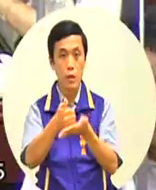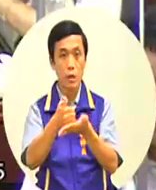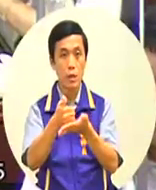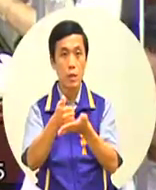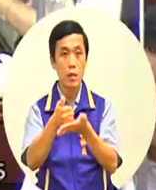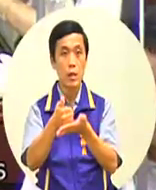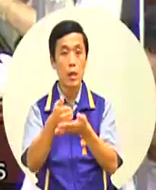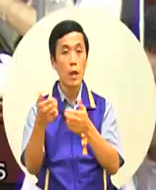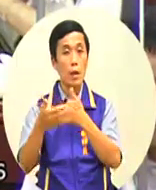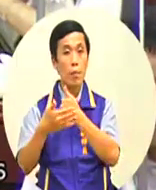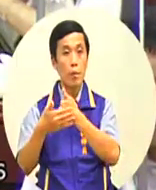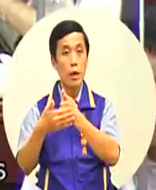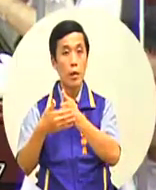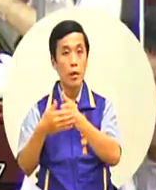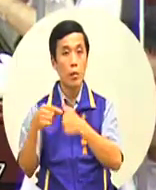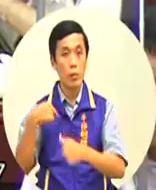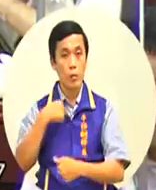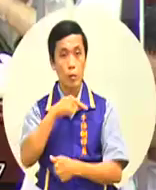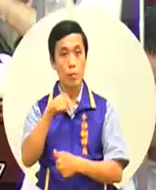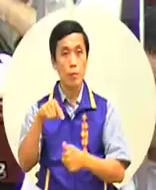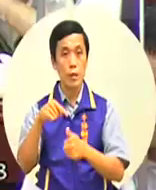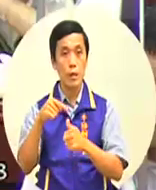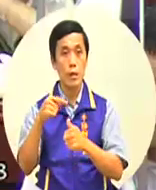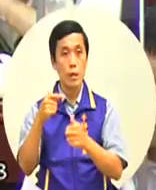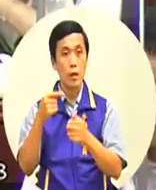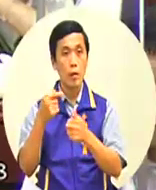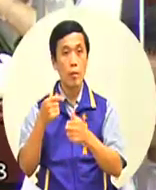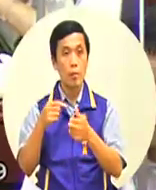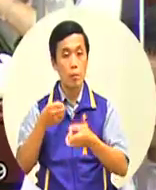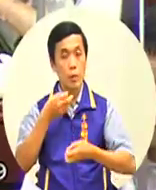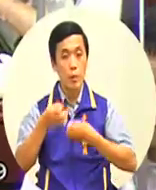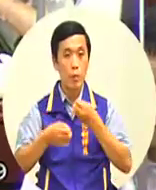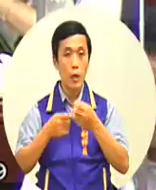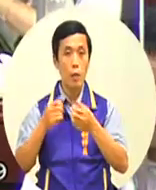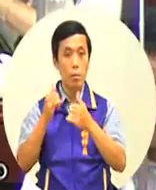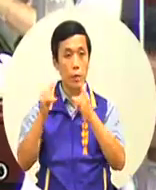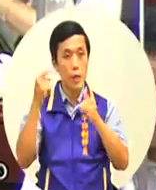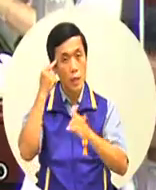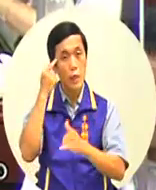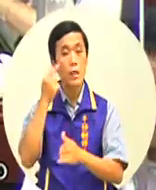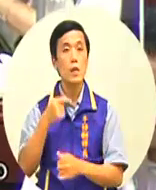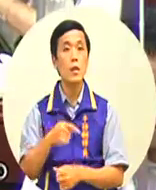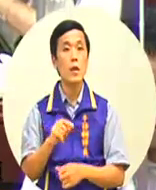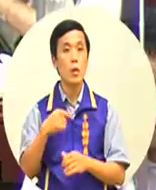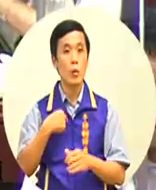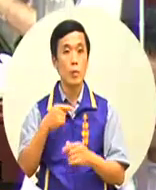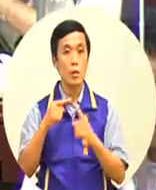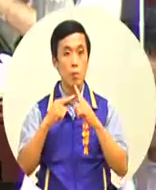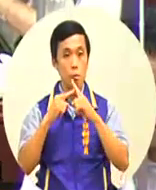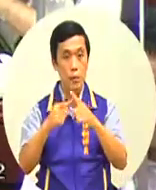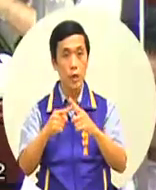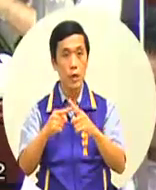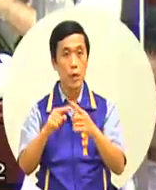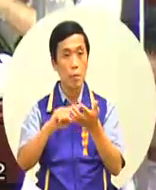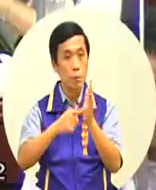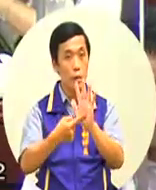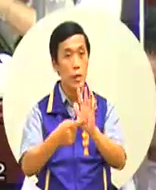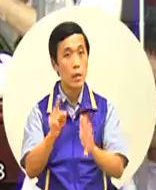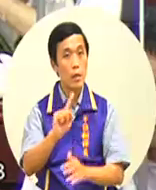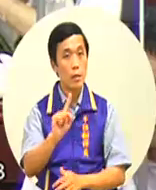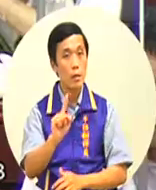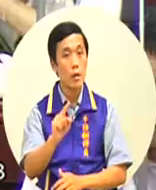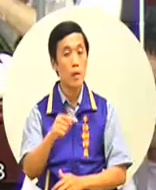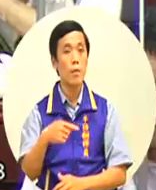以帮忙表达地方民意的一个需求。那我想我们在现场的整个表现哦，我想这